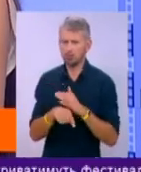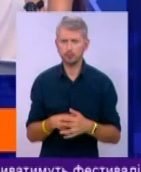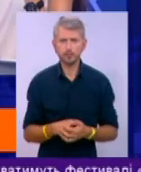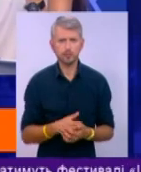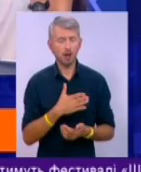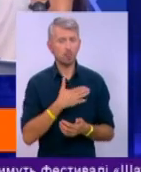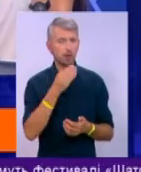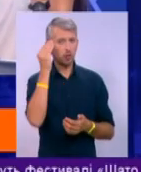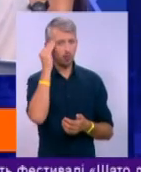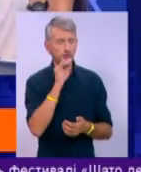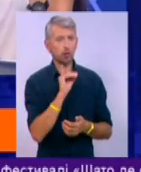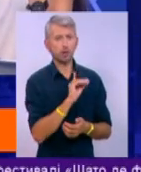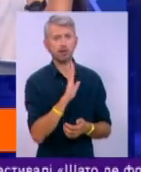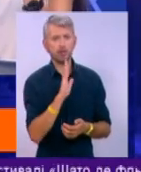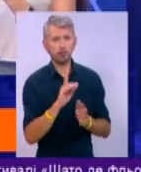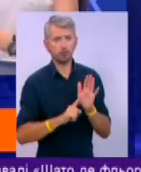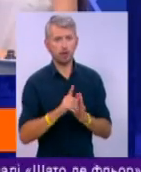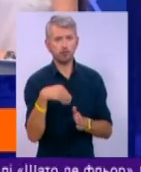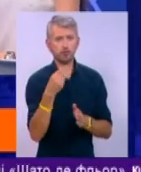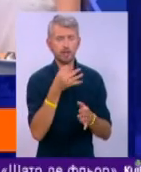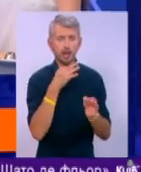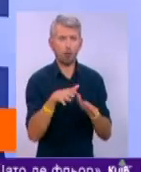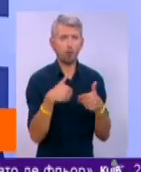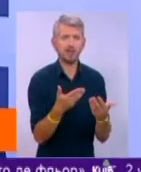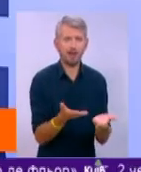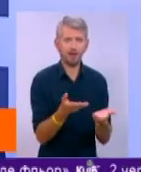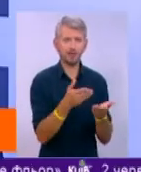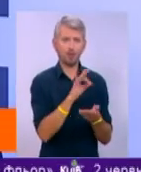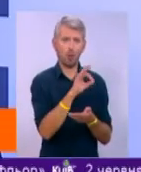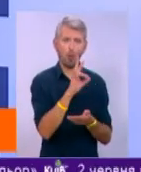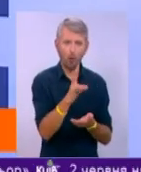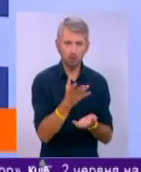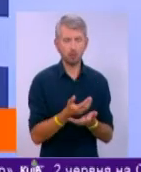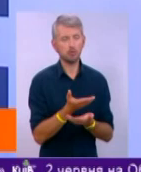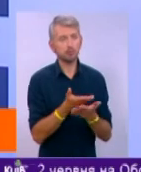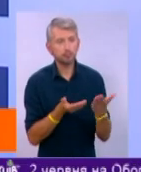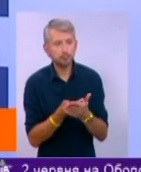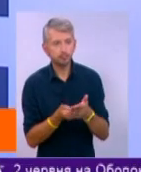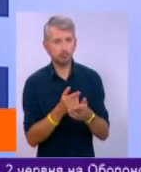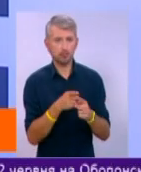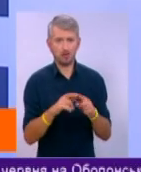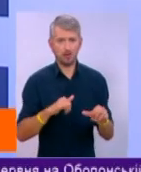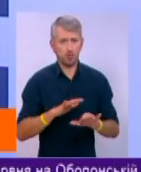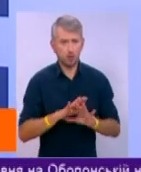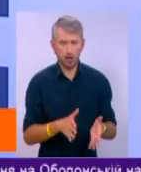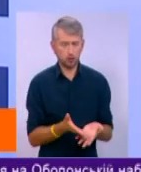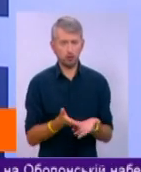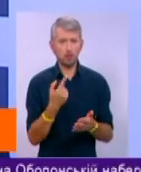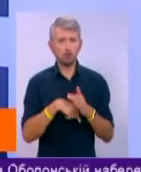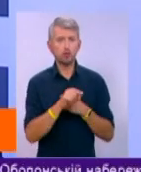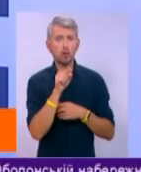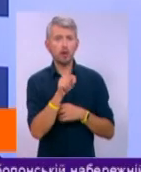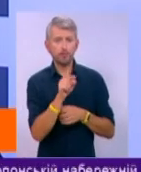з моєї точки зору Юрій Віталійович почав давати рекомендації Організації Об'єднаних Націй, що є некоректним, розумієте? Тому що